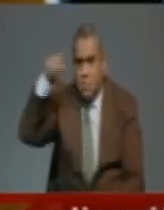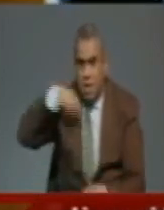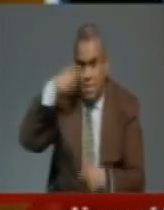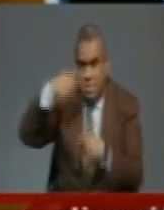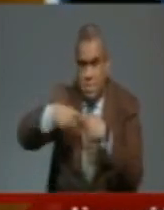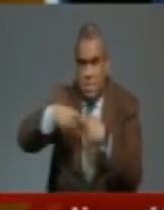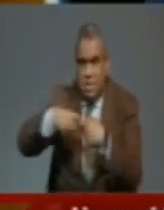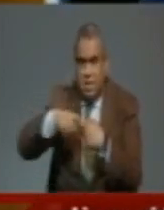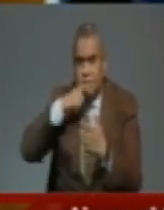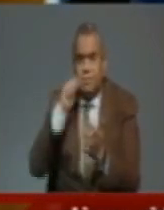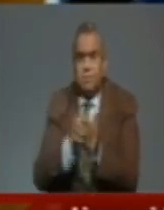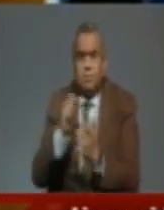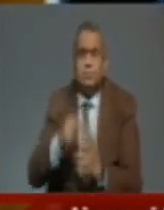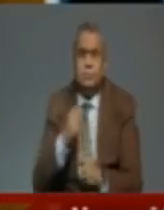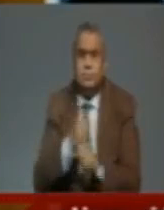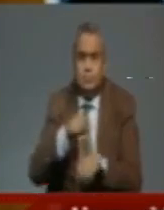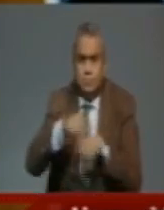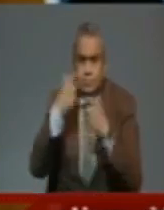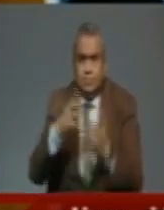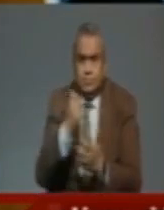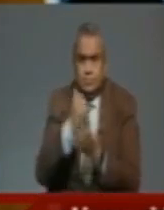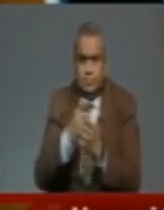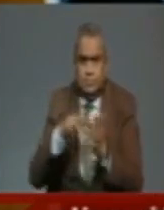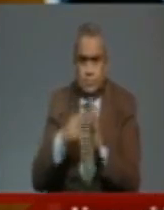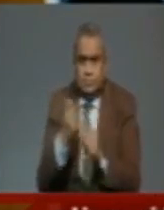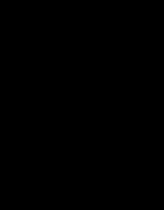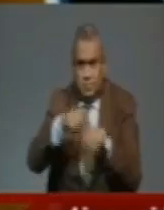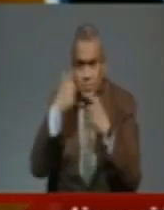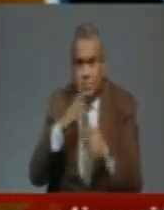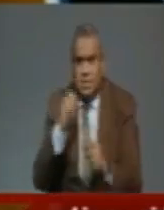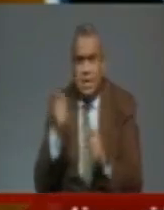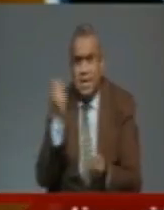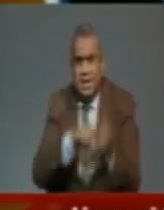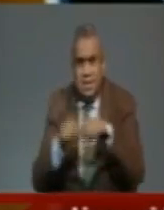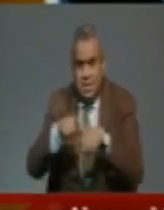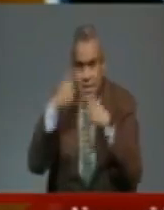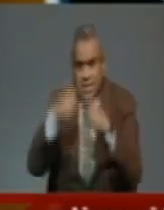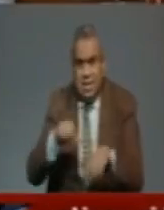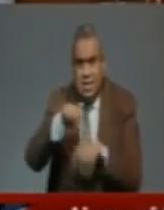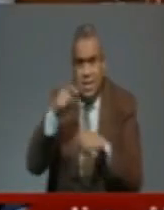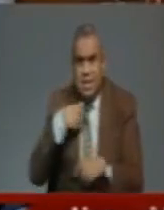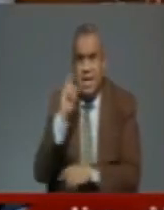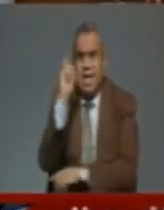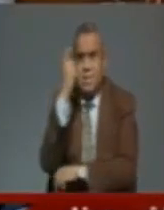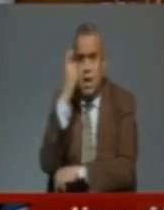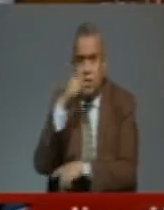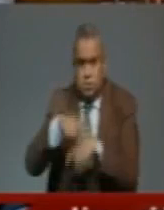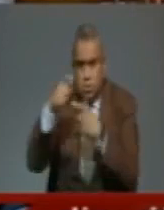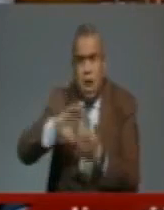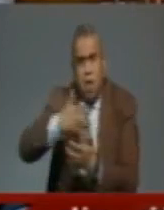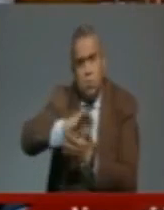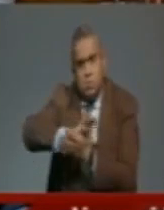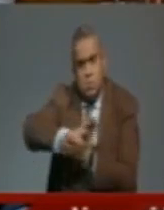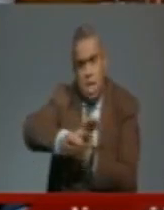لازم المينا الجاف والمنطقة اللوجستية تبقى كلها في مناطق صناعية. انت عندك في قلب الدلتا هنا في طنطا